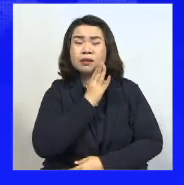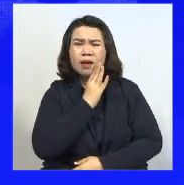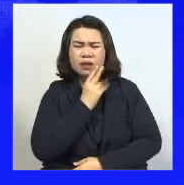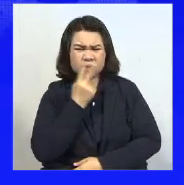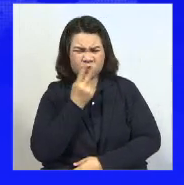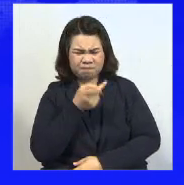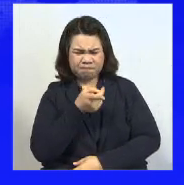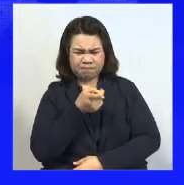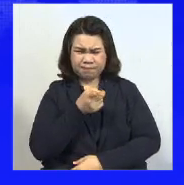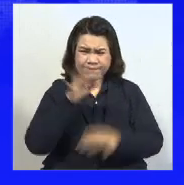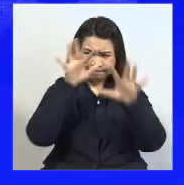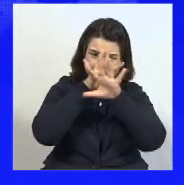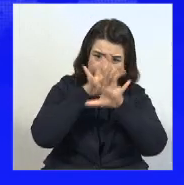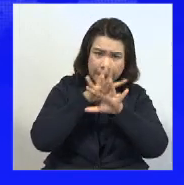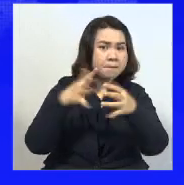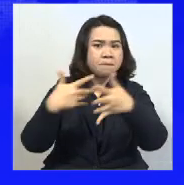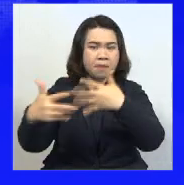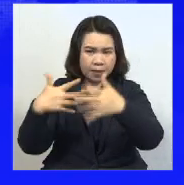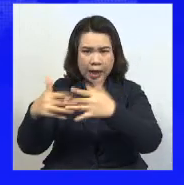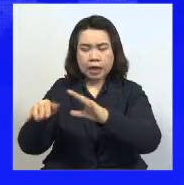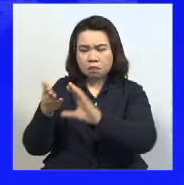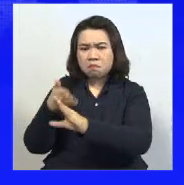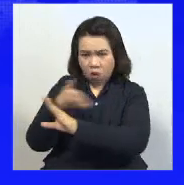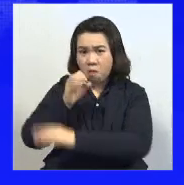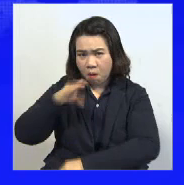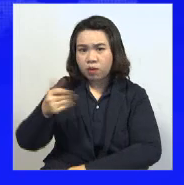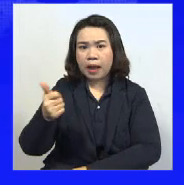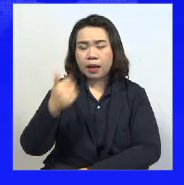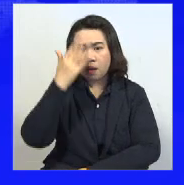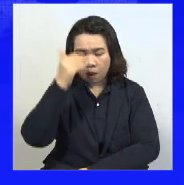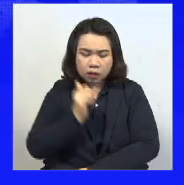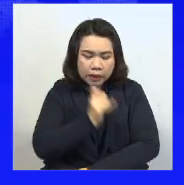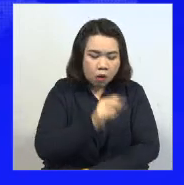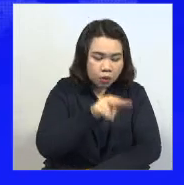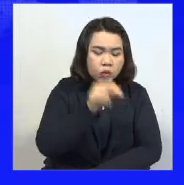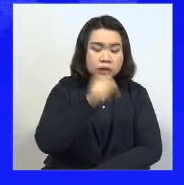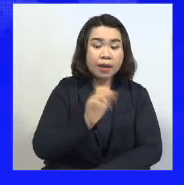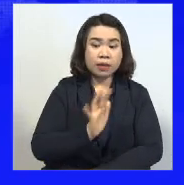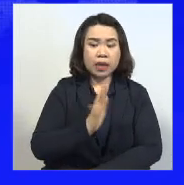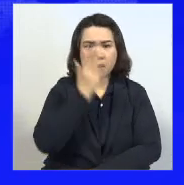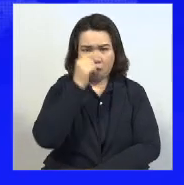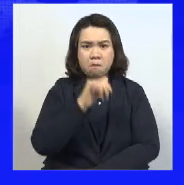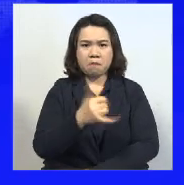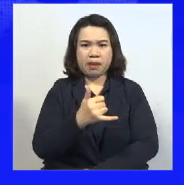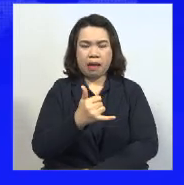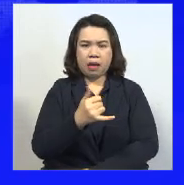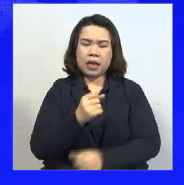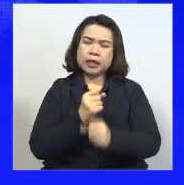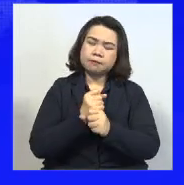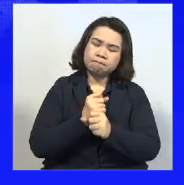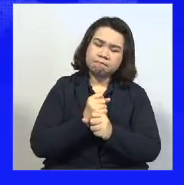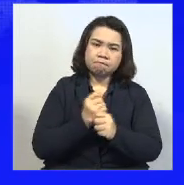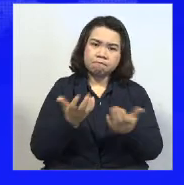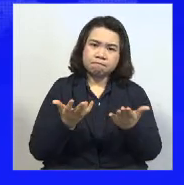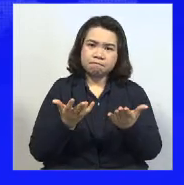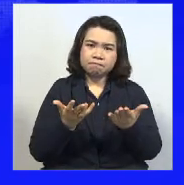ดูแล้วคล้ายๆเนี่ยก็แจ้งเจ้าหน้าที่ไปก่อนได้นะคะจะได้ลงเข้าไปตรวจสอบดูว่าใช่หรือเปล่าเพราะว่าเขาอาจจะไ